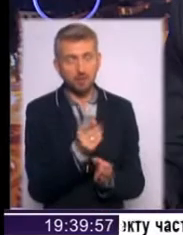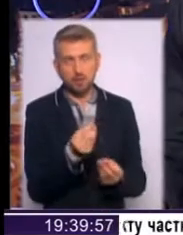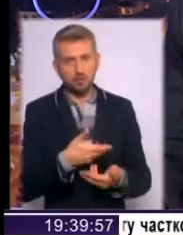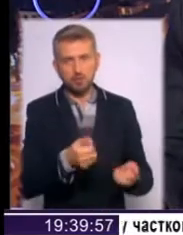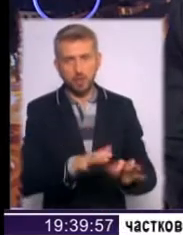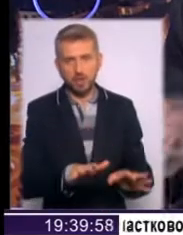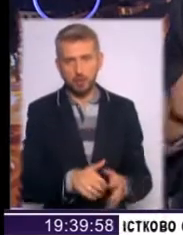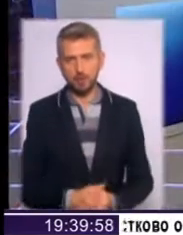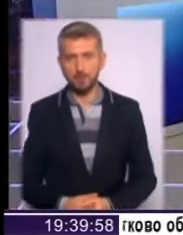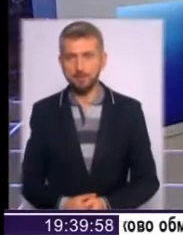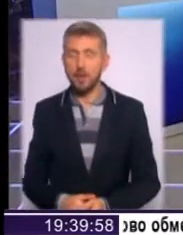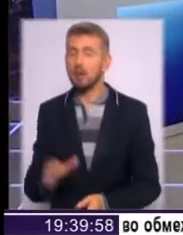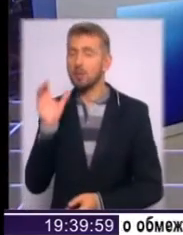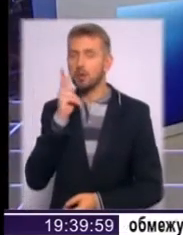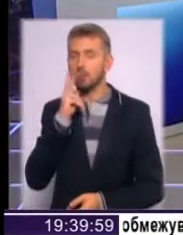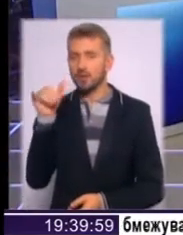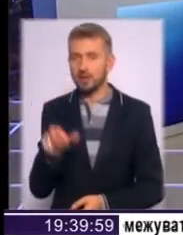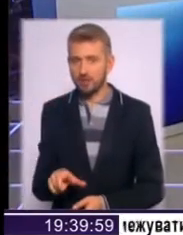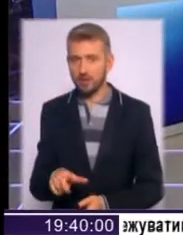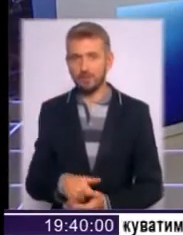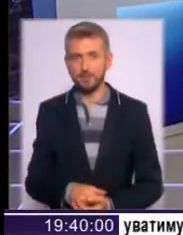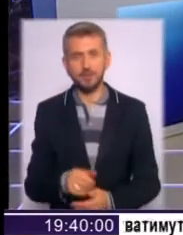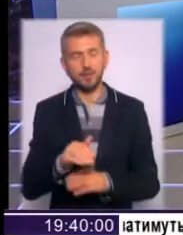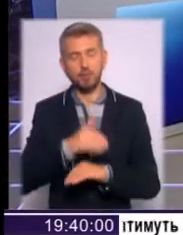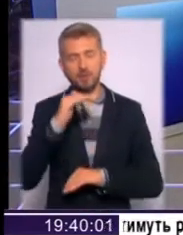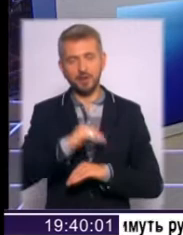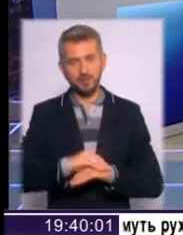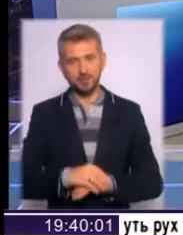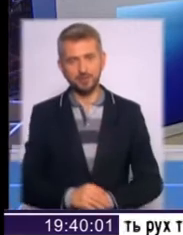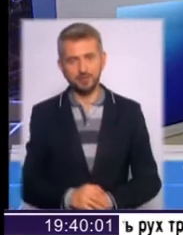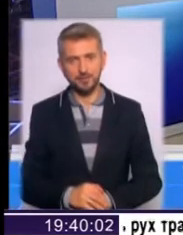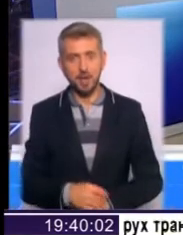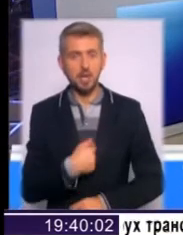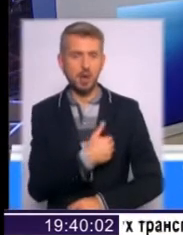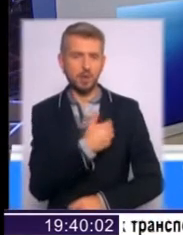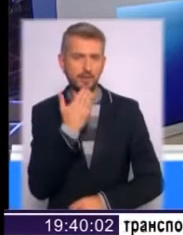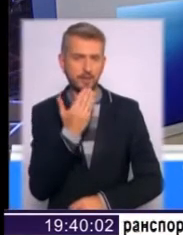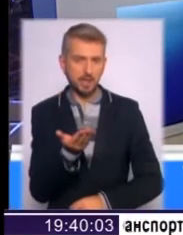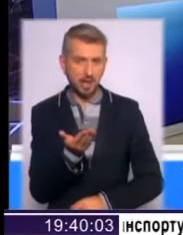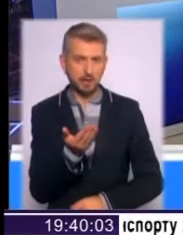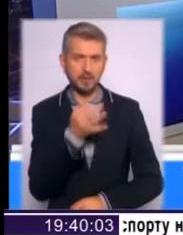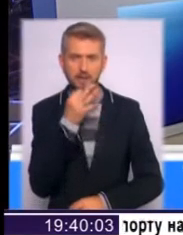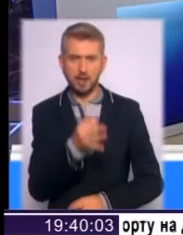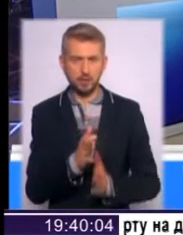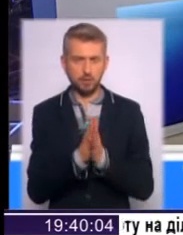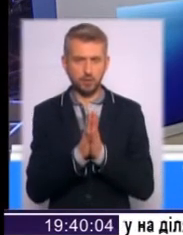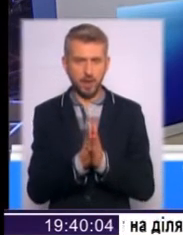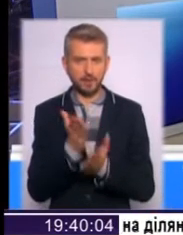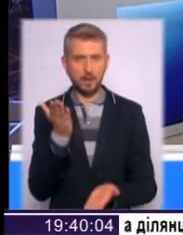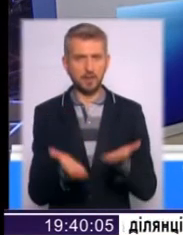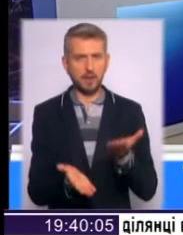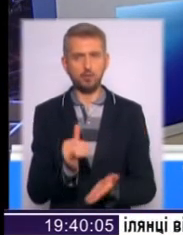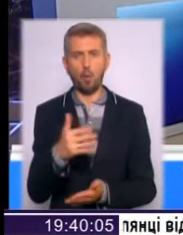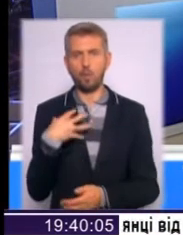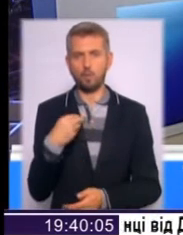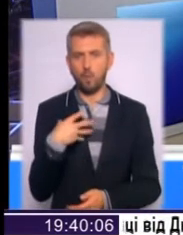Да. Послухаємо глядача, далі продовжимо. Прошу, будь ласка. Добрий вечір. Добрий вечір. Я хотів запитати, скажіть, будь ласка, якщо у